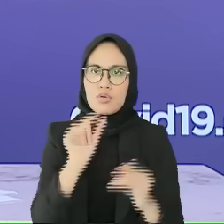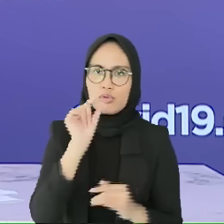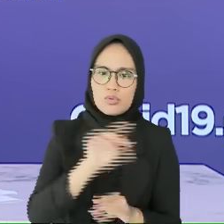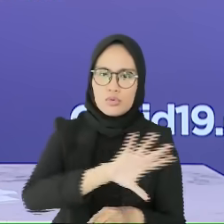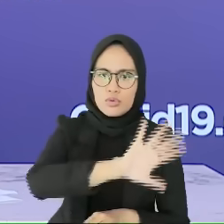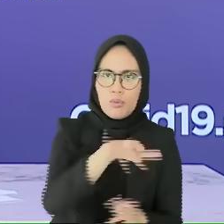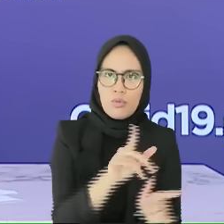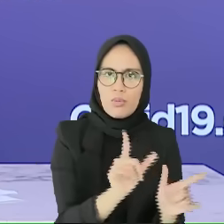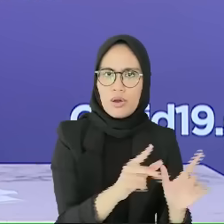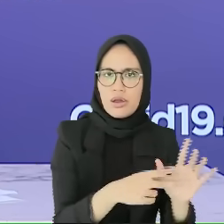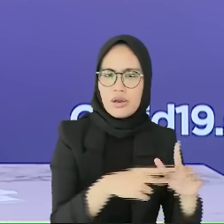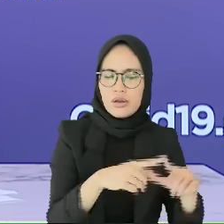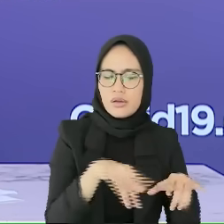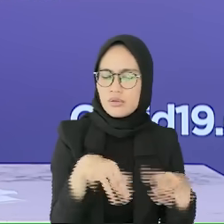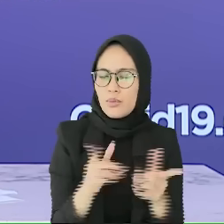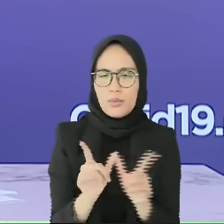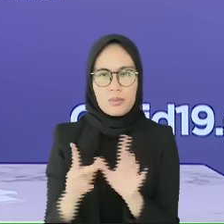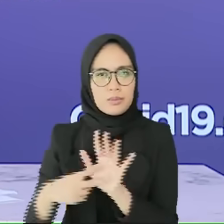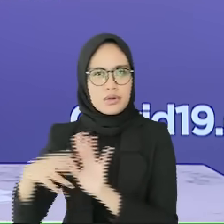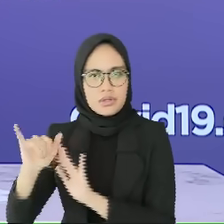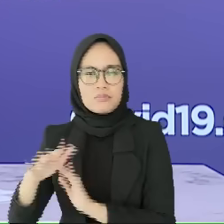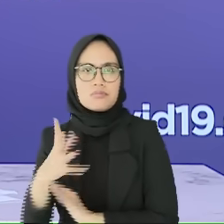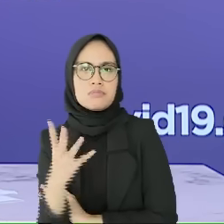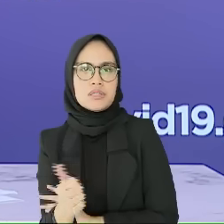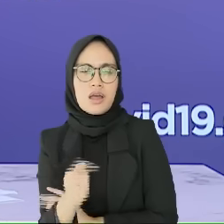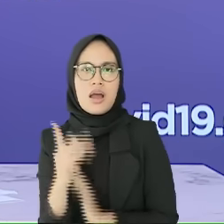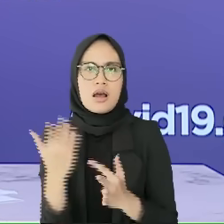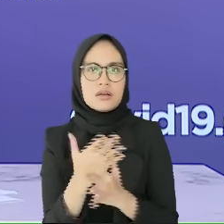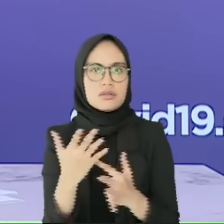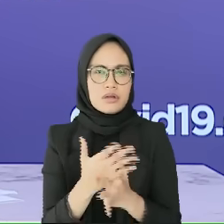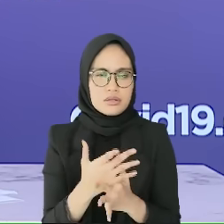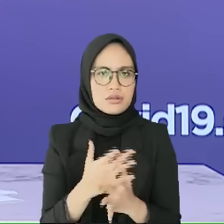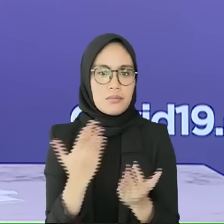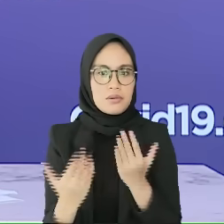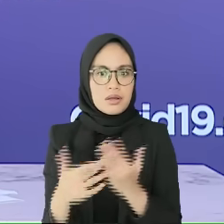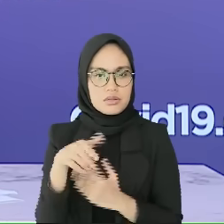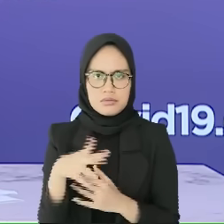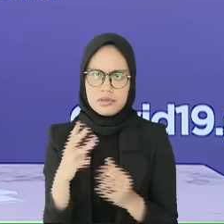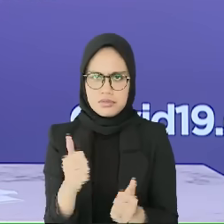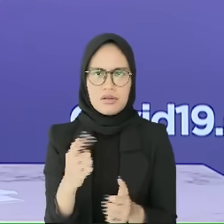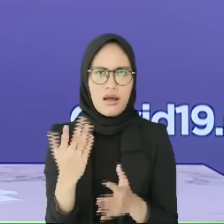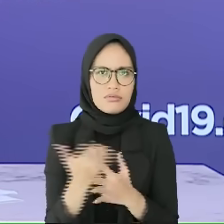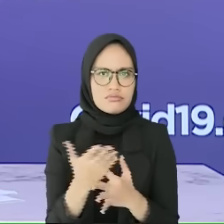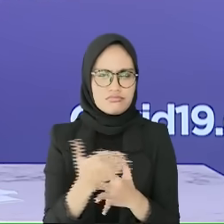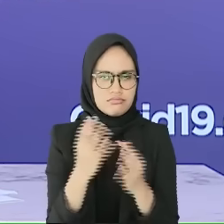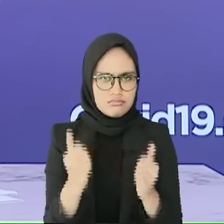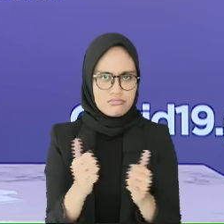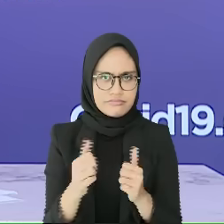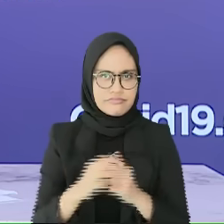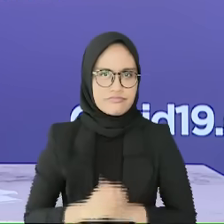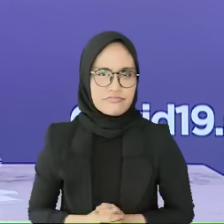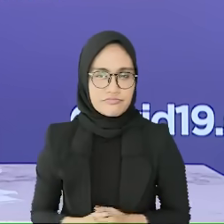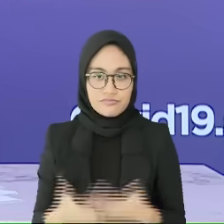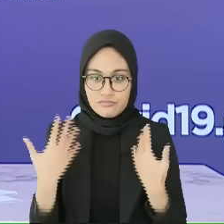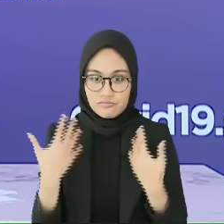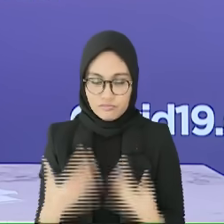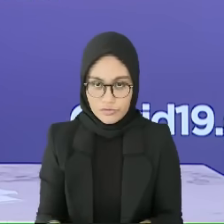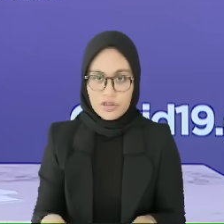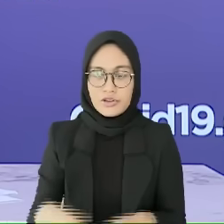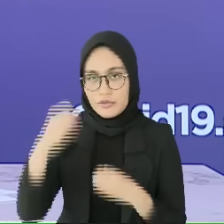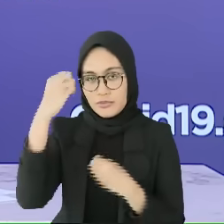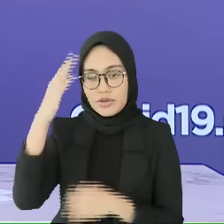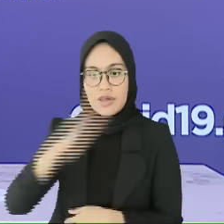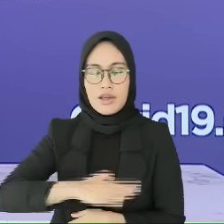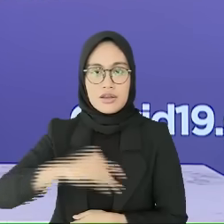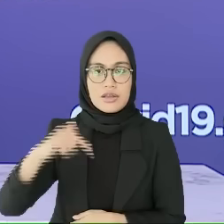di luar negeri untuk bisa mengakses fasilitas publik dengan aplikasi Peduli Lindungi. Demikian konferensi pers pada hari